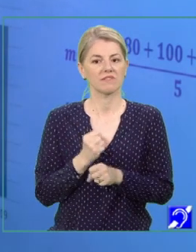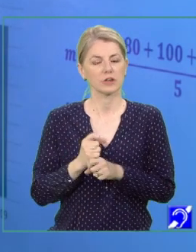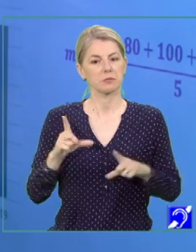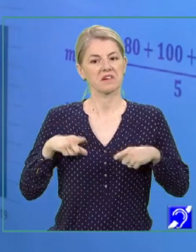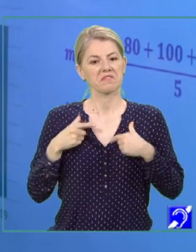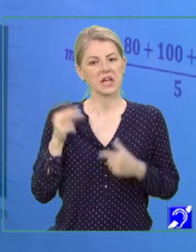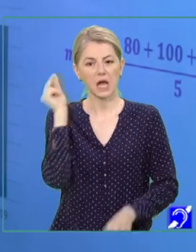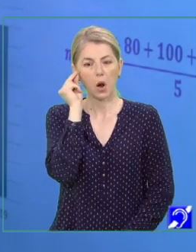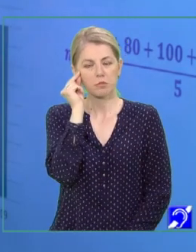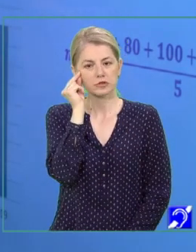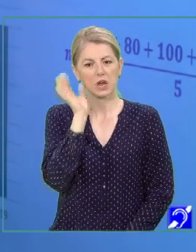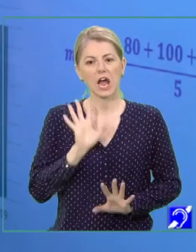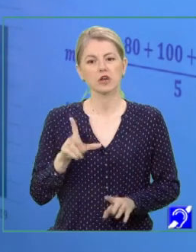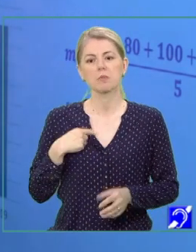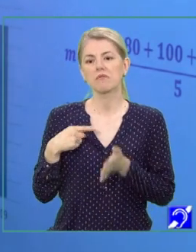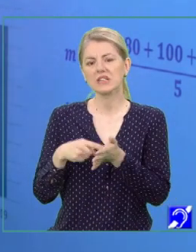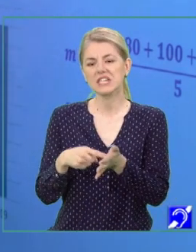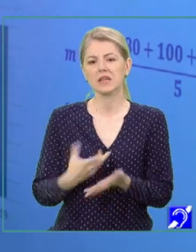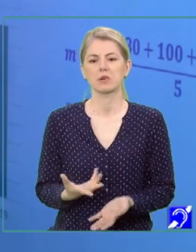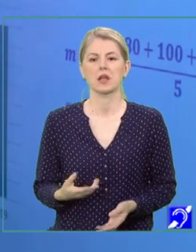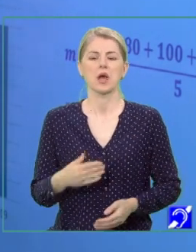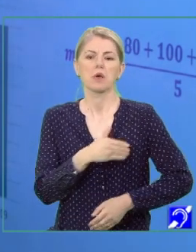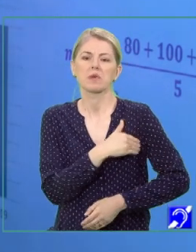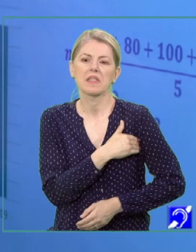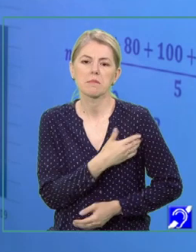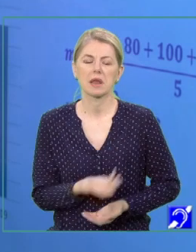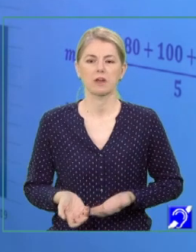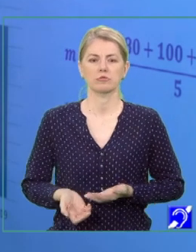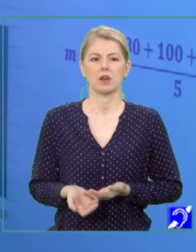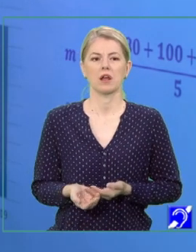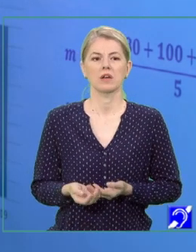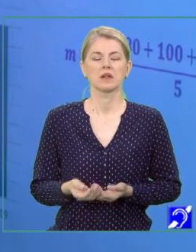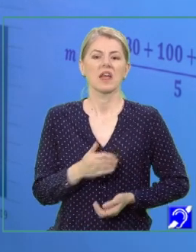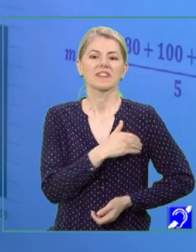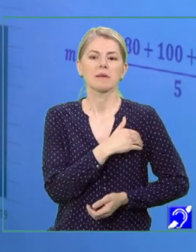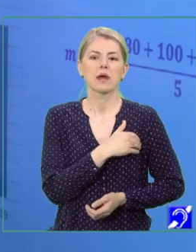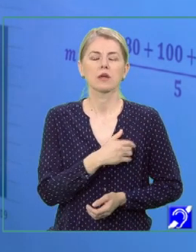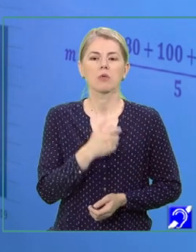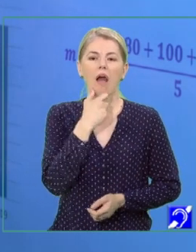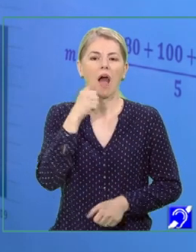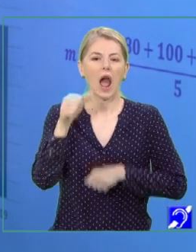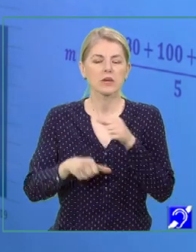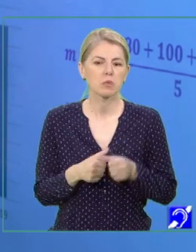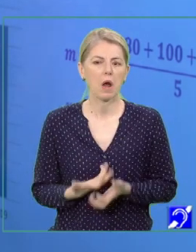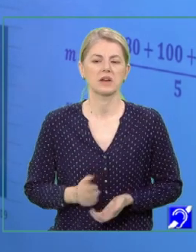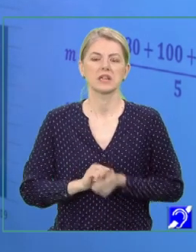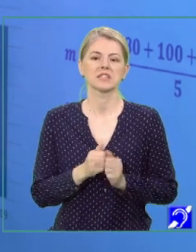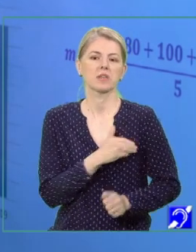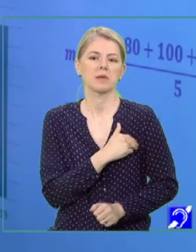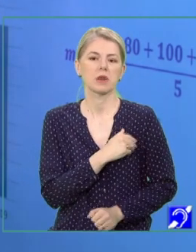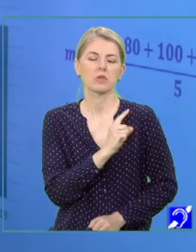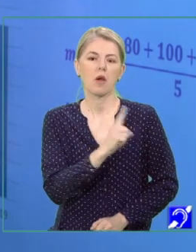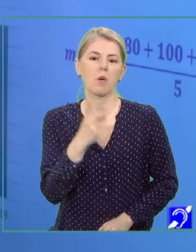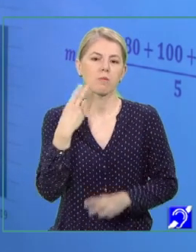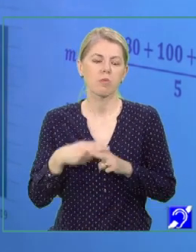viața cotidiană, așa cum au fost exemplele cu temperatura, cu temperatura medie anuală, cu